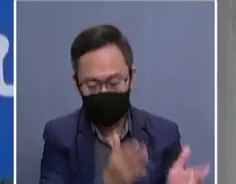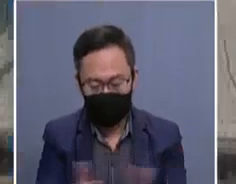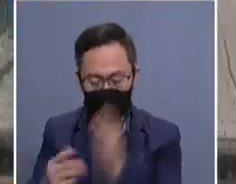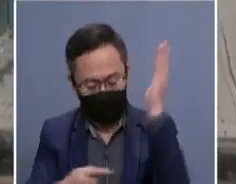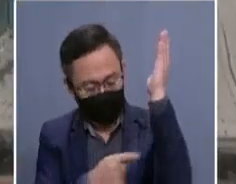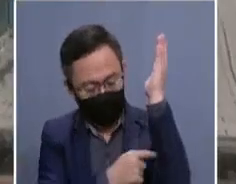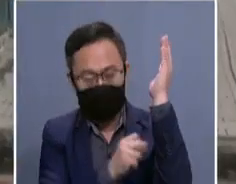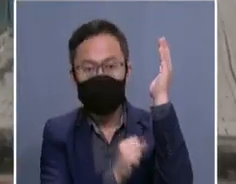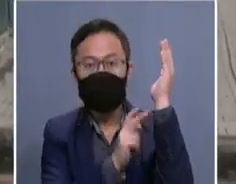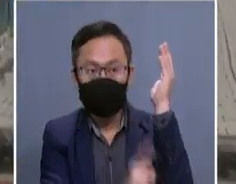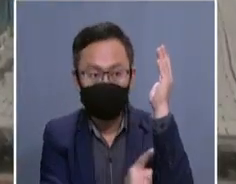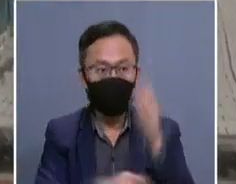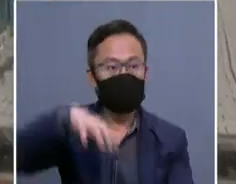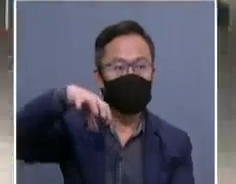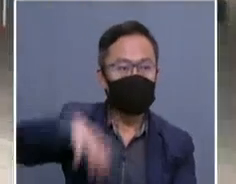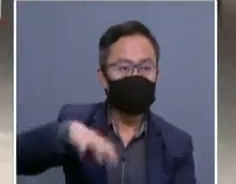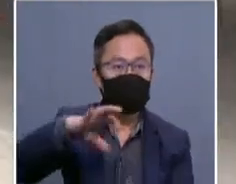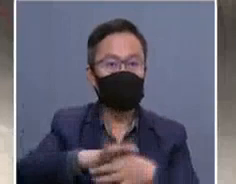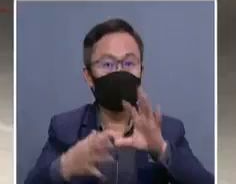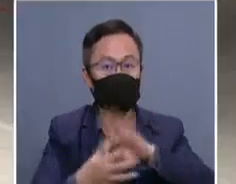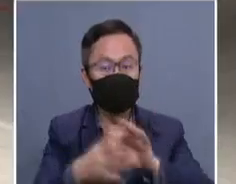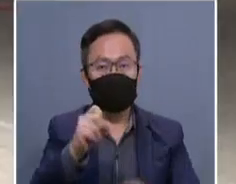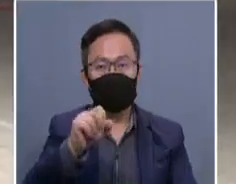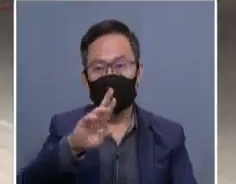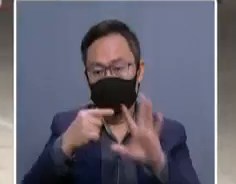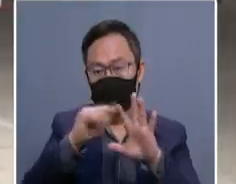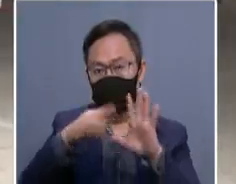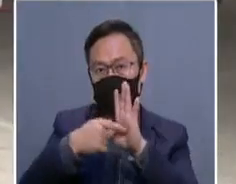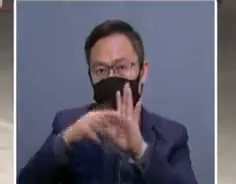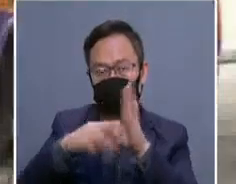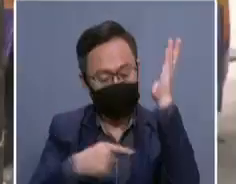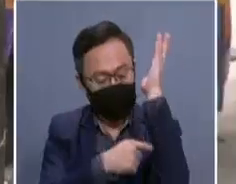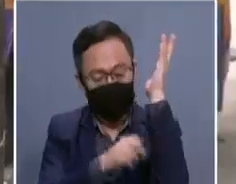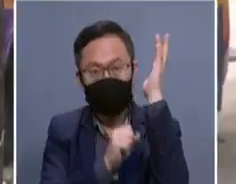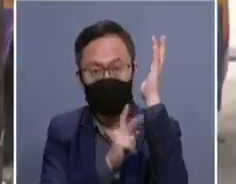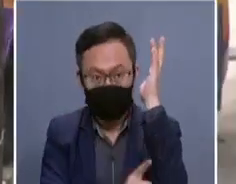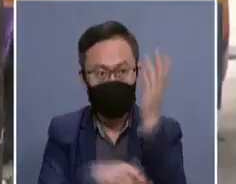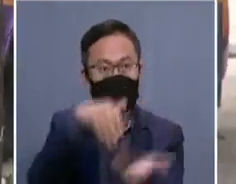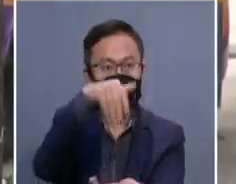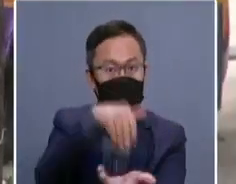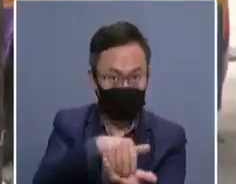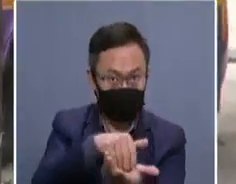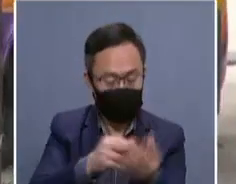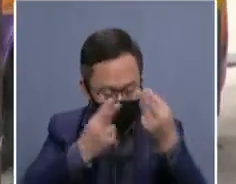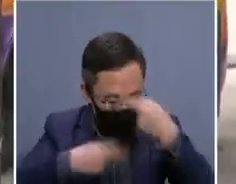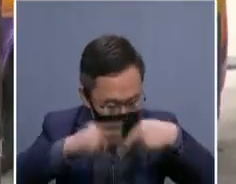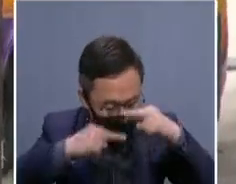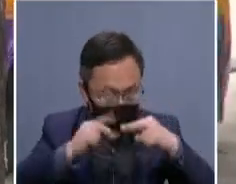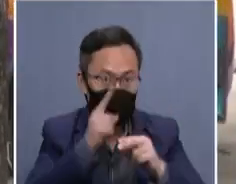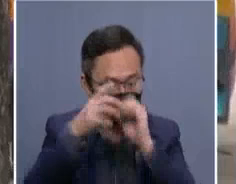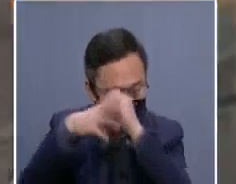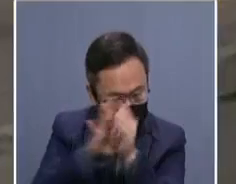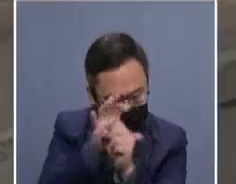แหลมสมิลาอำเภอสงขลาซึ่งเป็นจุดตรวจหาเชื้อโควิด-19 นะคะเชิงรุกในแห่งที่2ของจังหวัดพบ